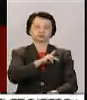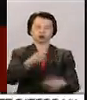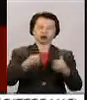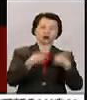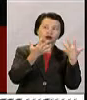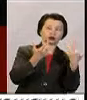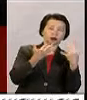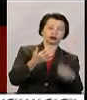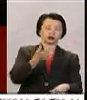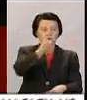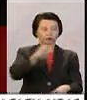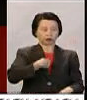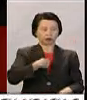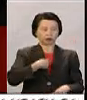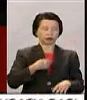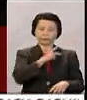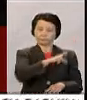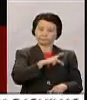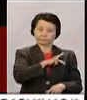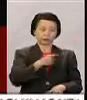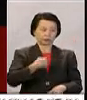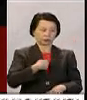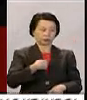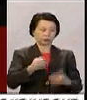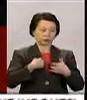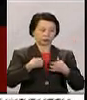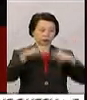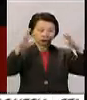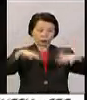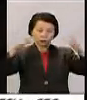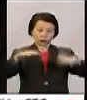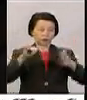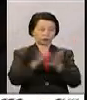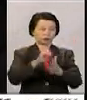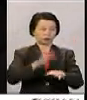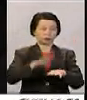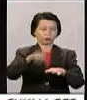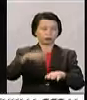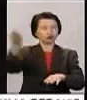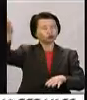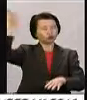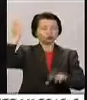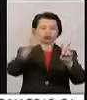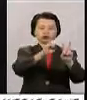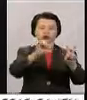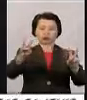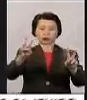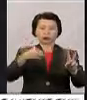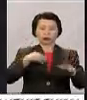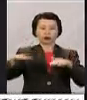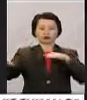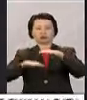Sebab saya sendiri, saya secara peribadi adalah peminat Hujan. Di mana saat diorang 2006 tu saya berada di bawah